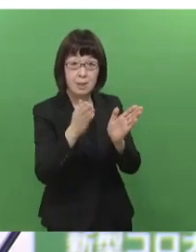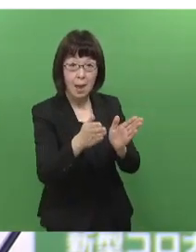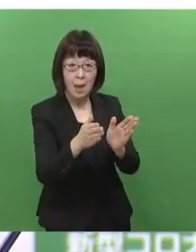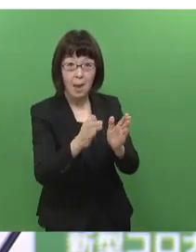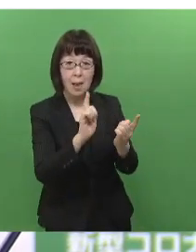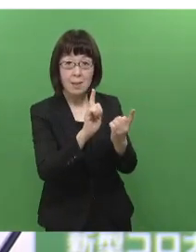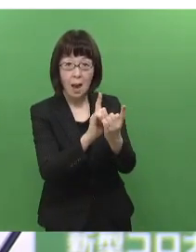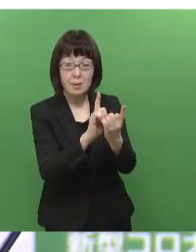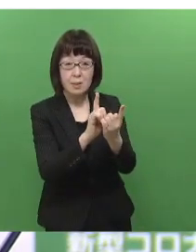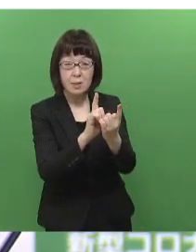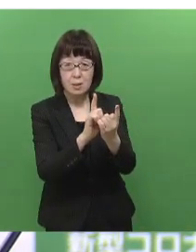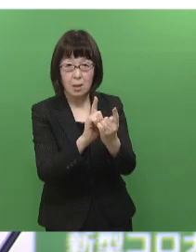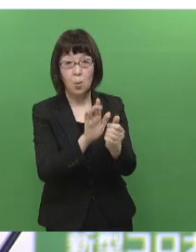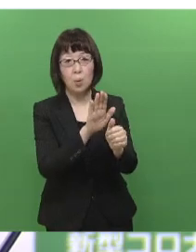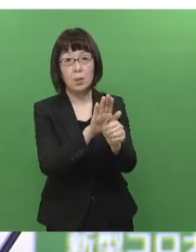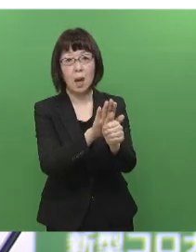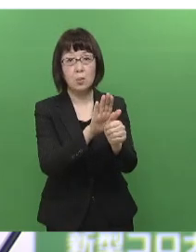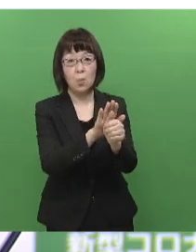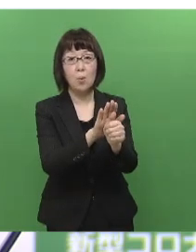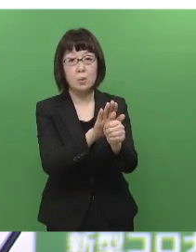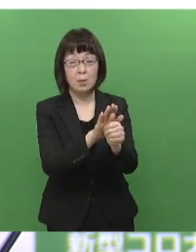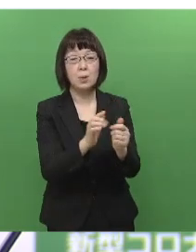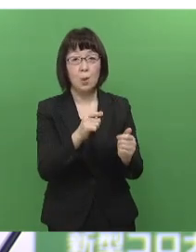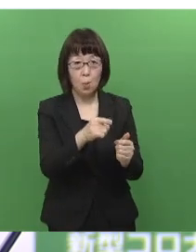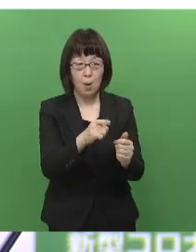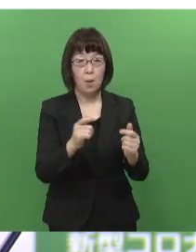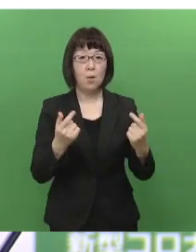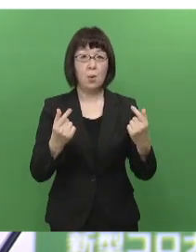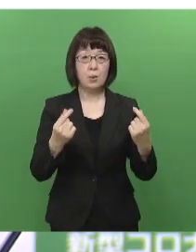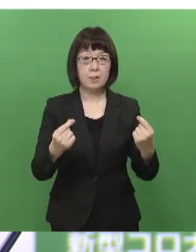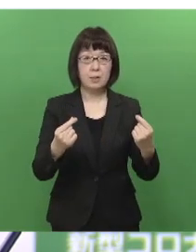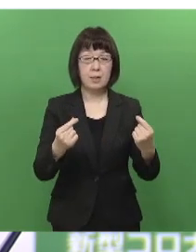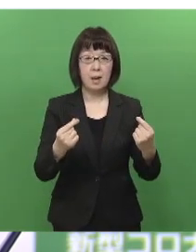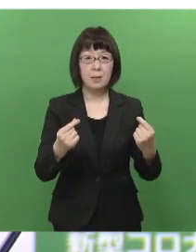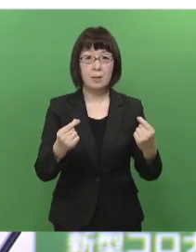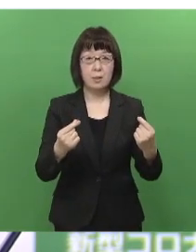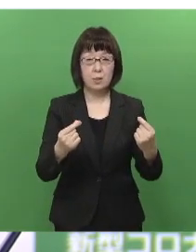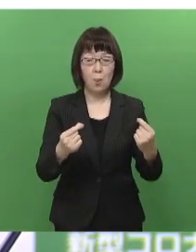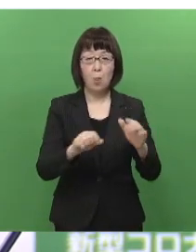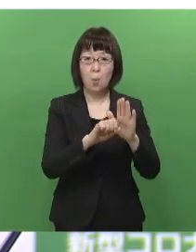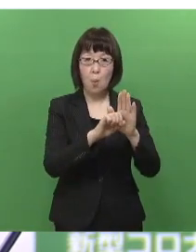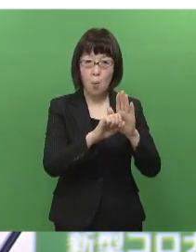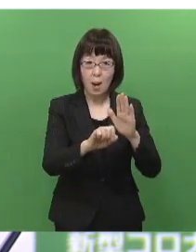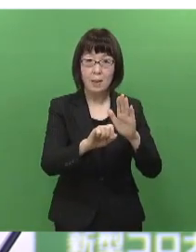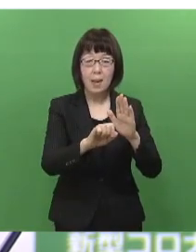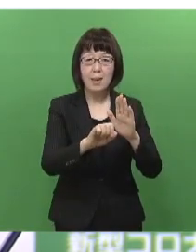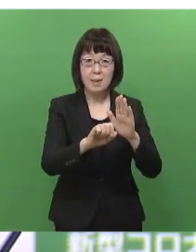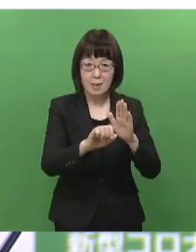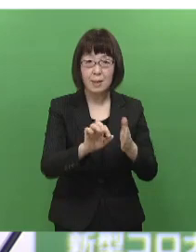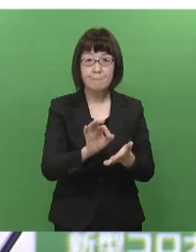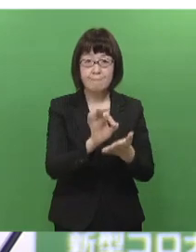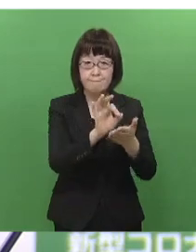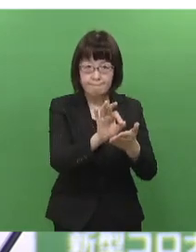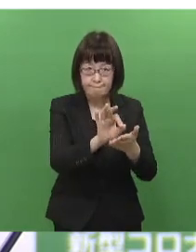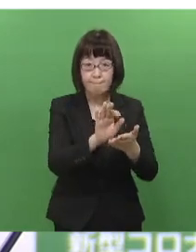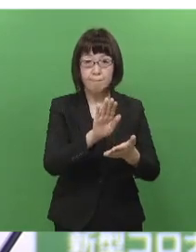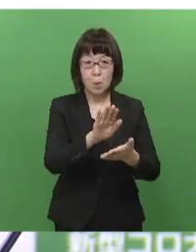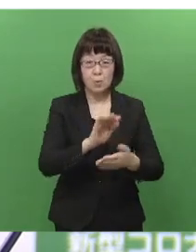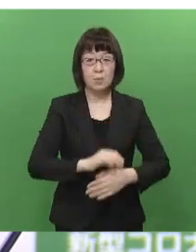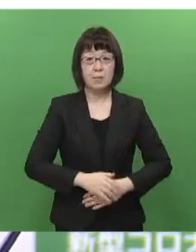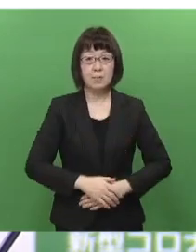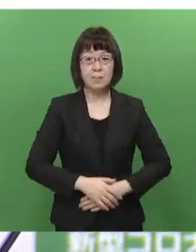の対応策をしっかりとこの有効に生かしていただければというふうに考えております